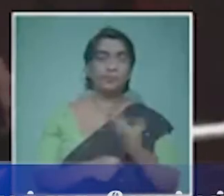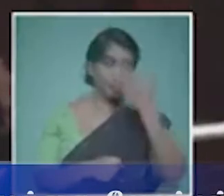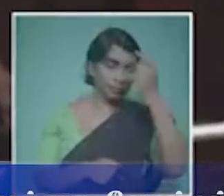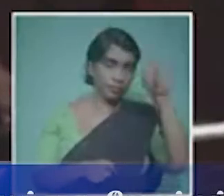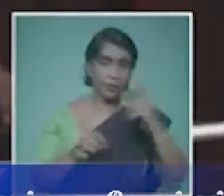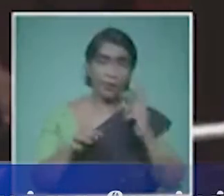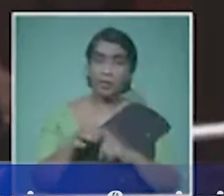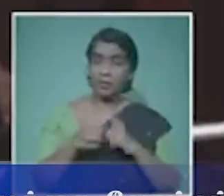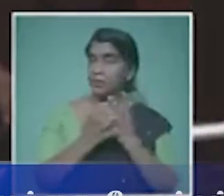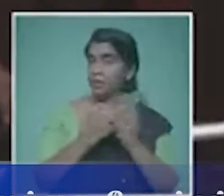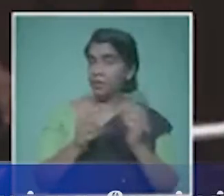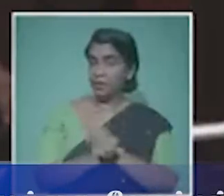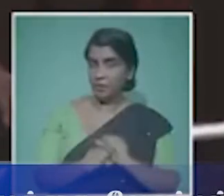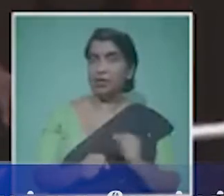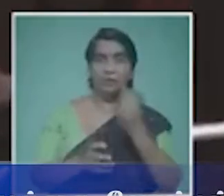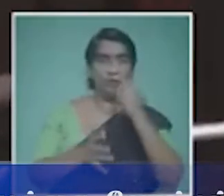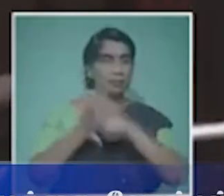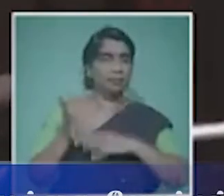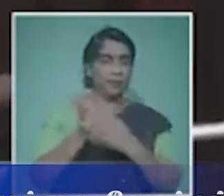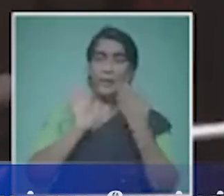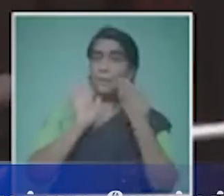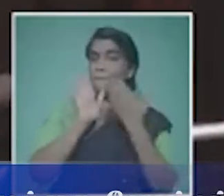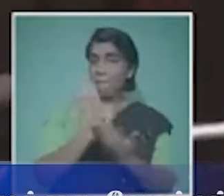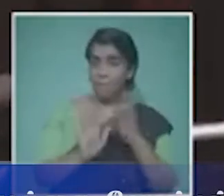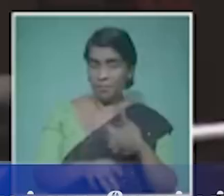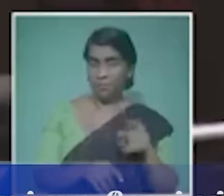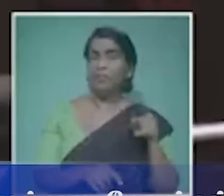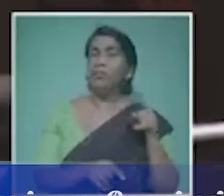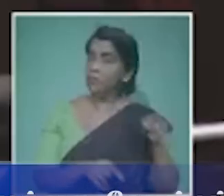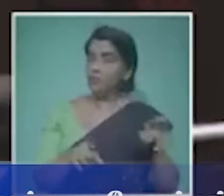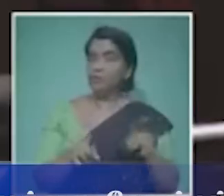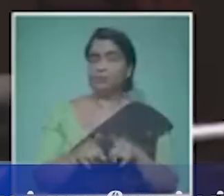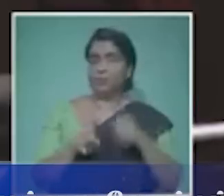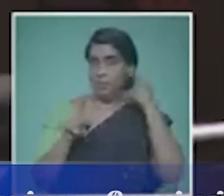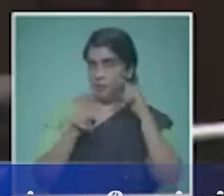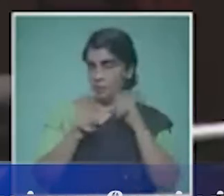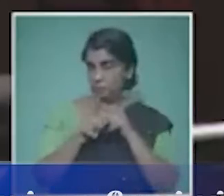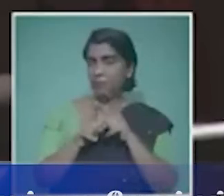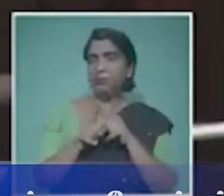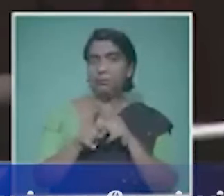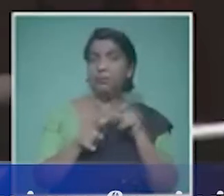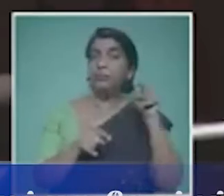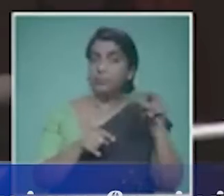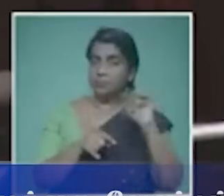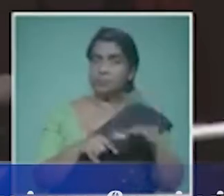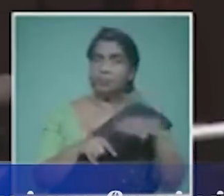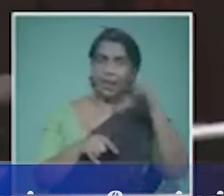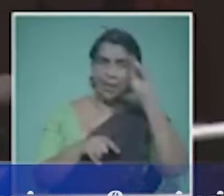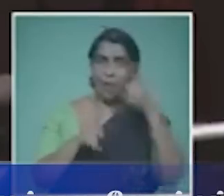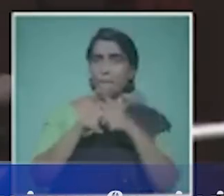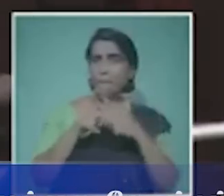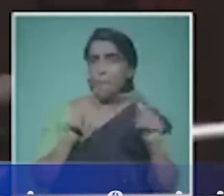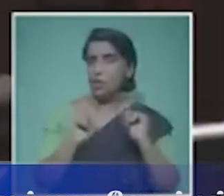திட்டம் ஒன்றை முன்வைத்திருக்கின்றது. அந்த அடிப்படையில் வரவு செலவு திட்டம் தொடர்பாக அவங்களுக்கும் புரியும் பாசையில் நான் சில விடயங்களை சொல்ல வேண்டும்.